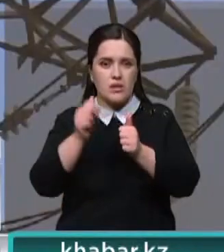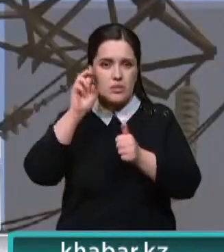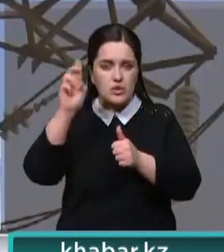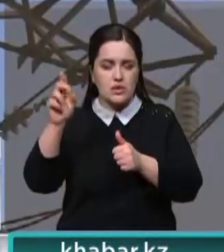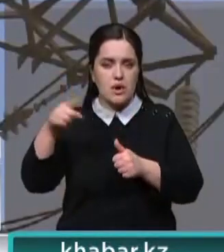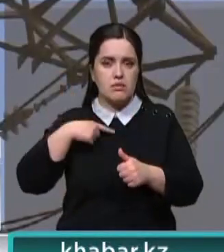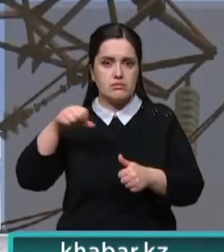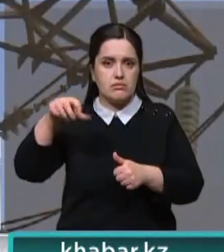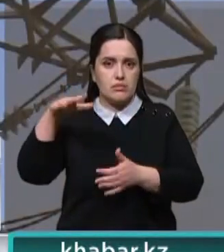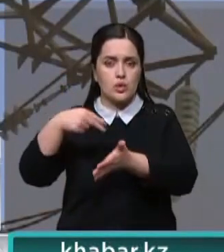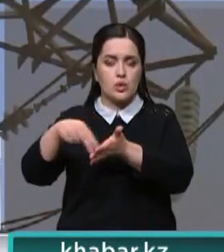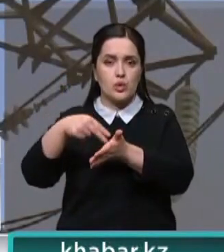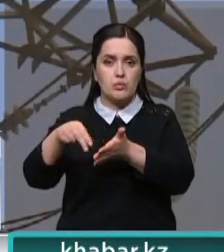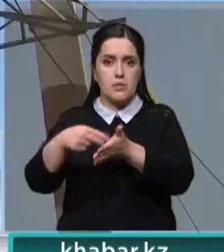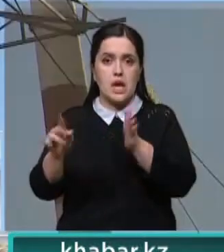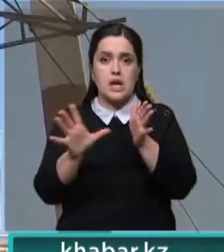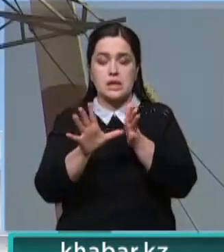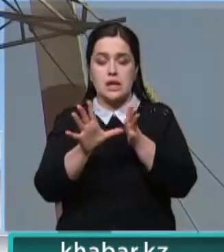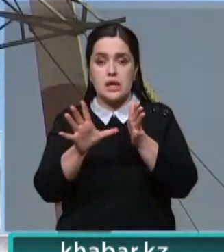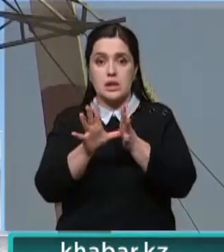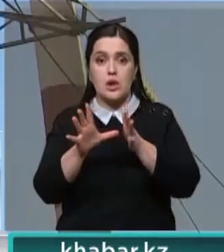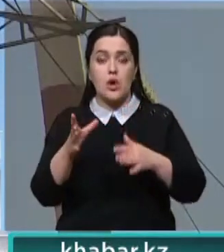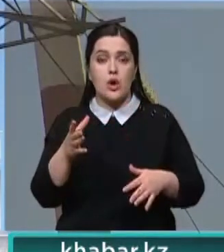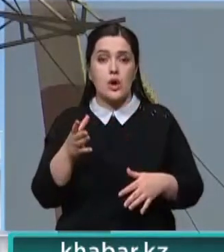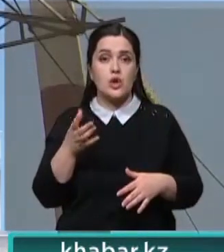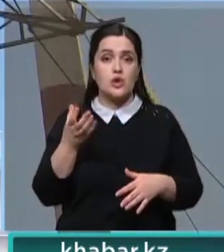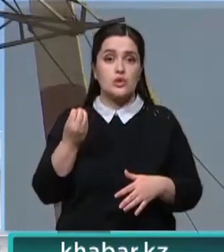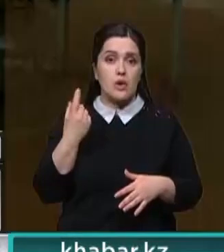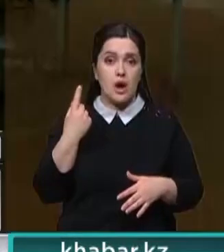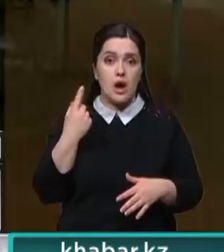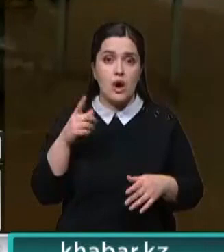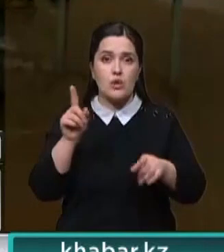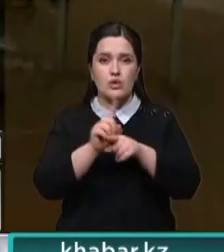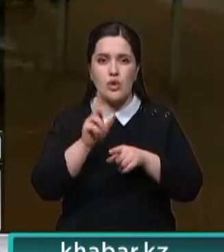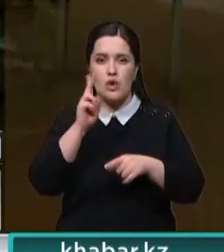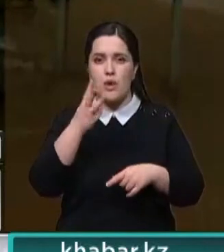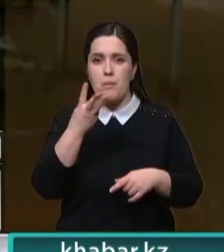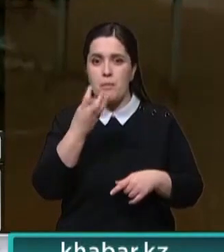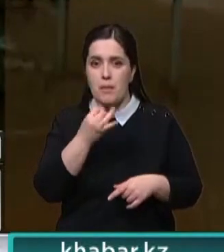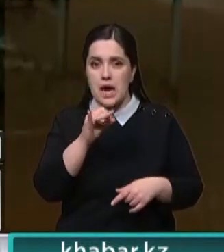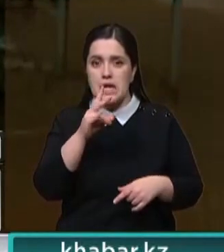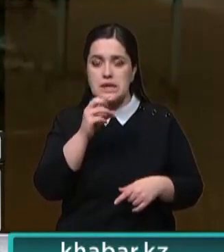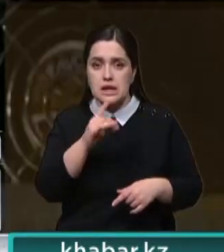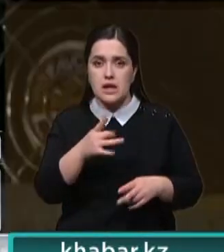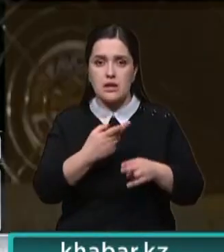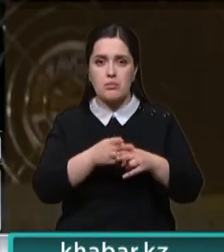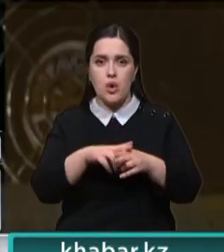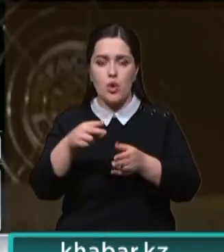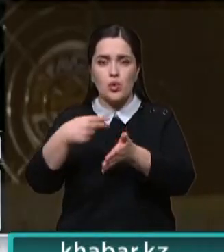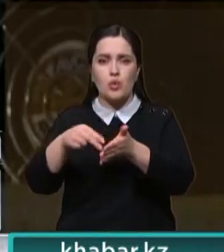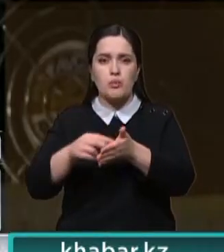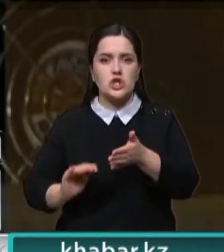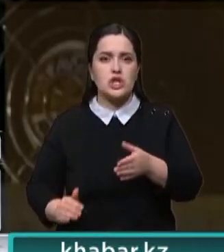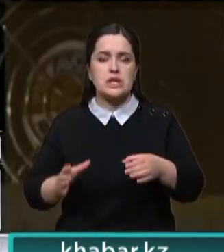заявил Токаев. Конечно, свою ложку дегтя в ситуацию внесли так называемые серые майнеры. Кстати, против белых государство ничего